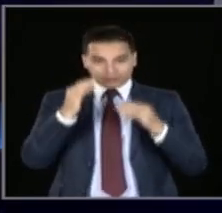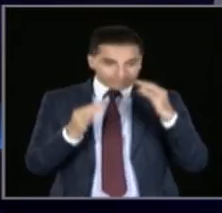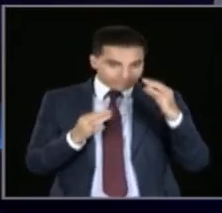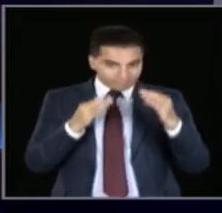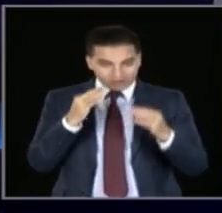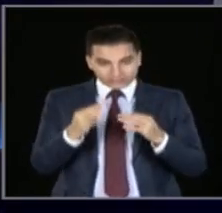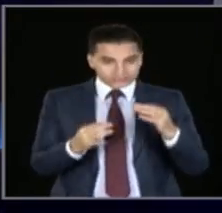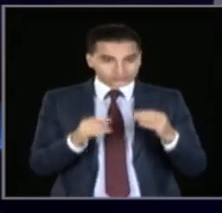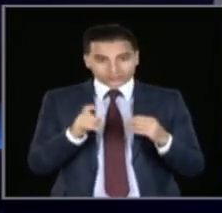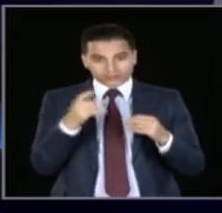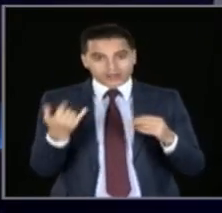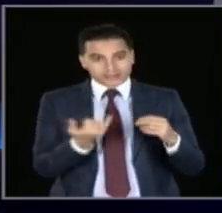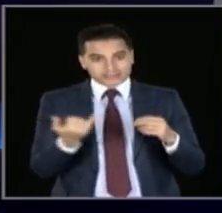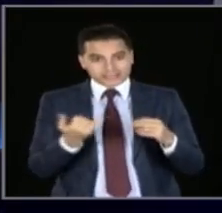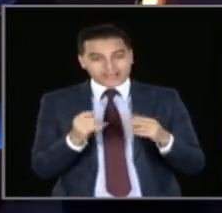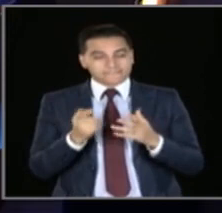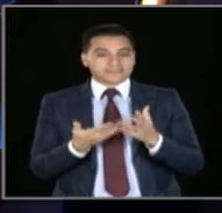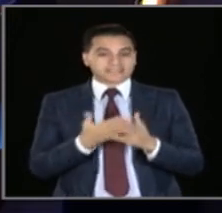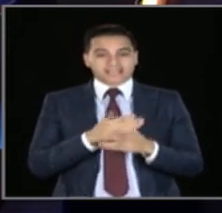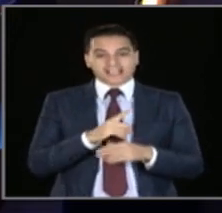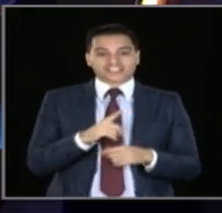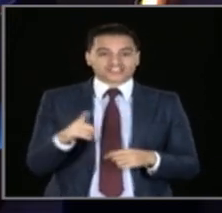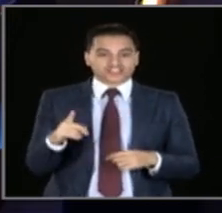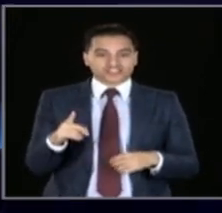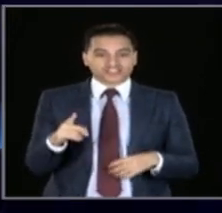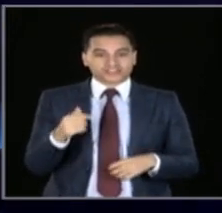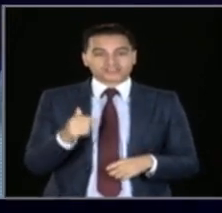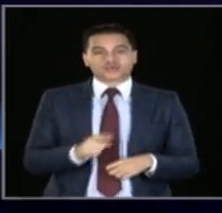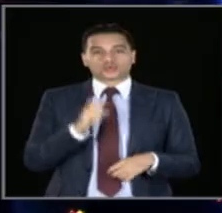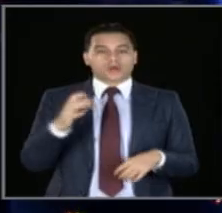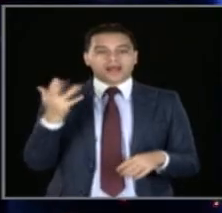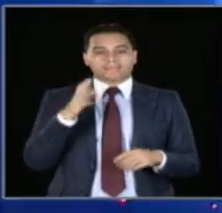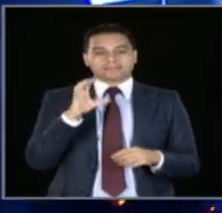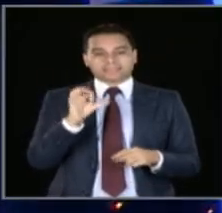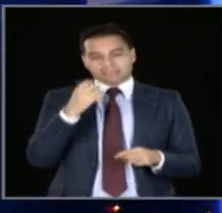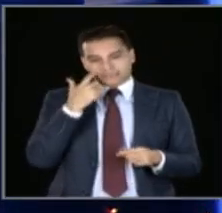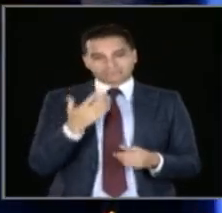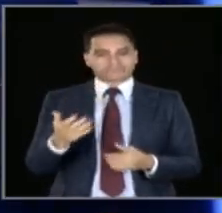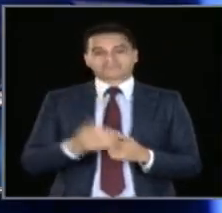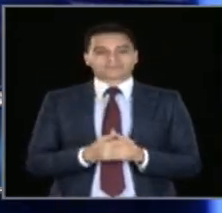والسؤال سهل وما تستعجلش السؤال التاسع